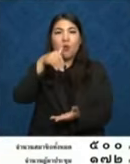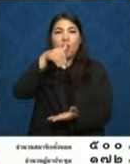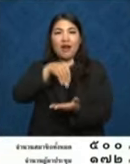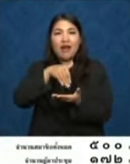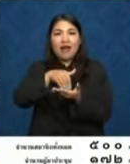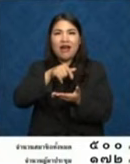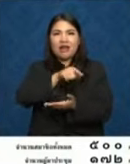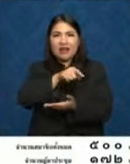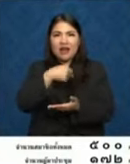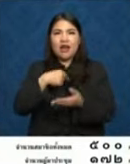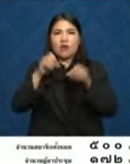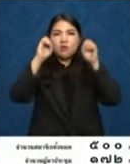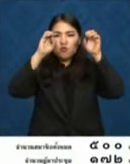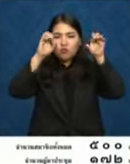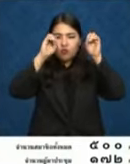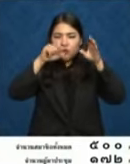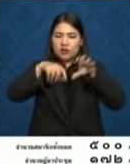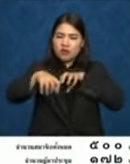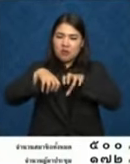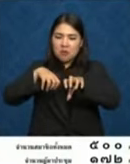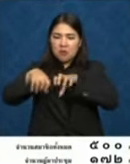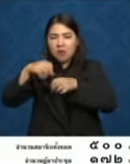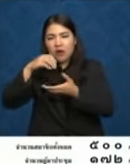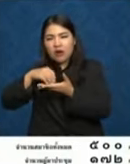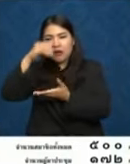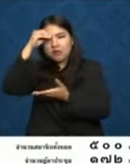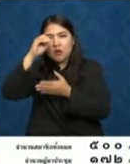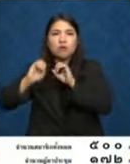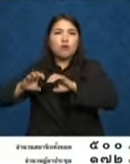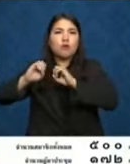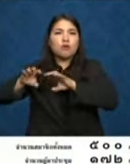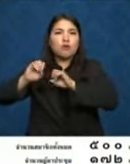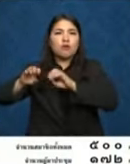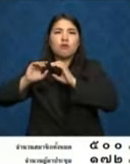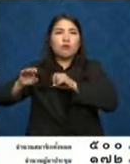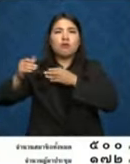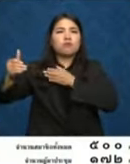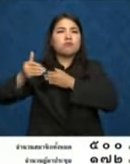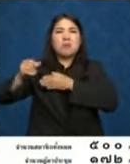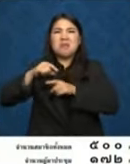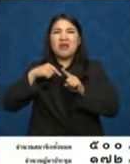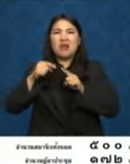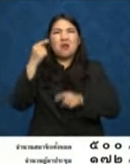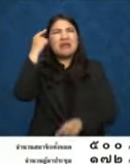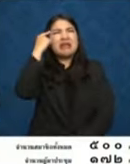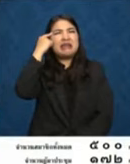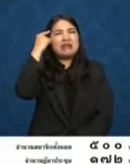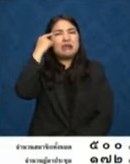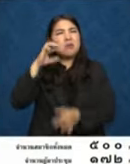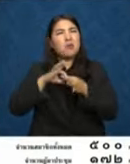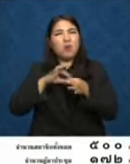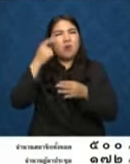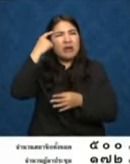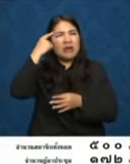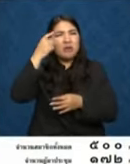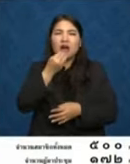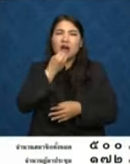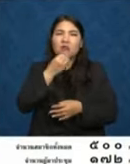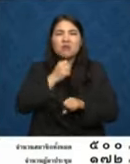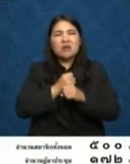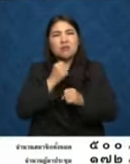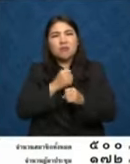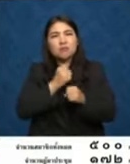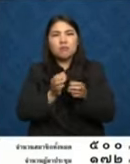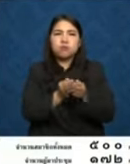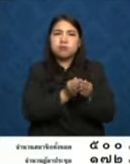ได้มีเวลาอย่างเต็มที่ในการเรียนการสอนไม่ต้องมาพะว้าพะวงกับการจัดซื้อจากการประกอบอาหารจัดอาห